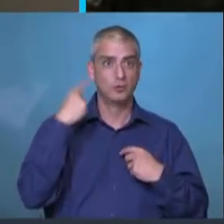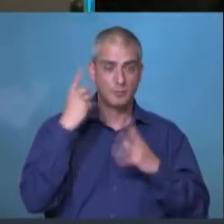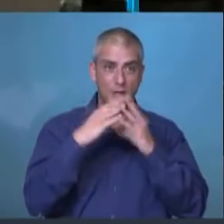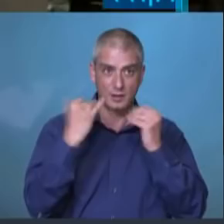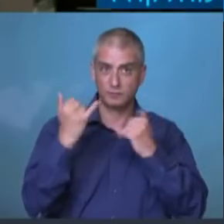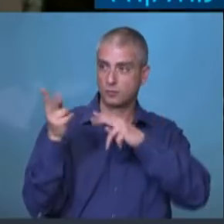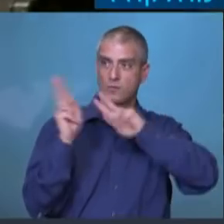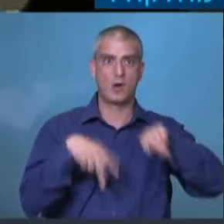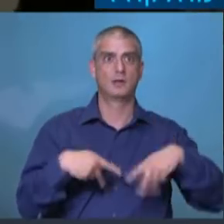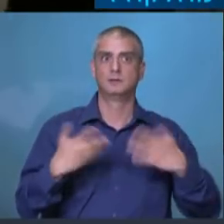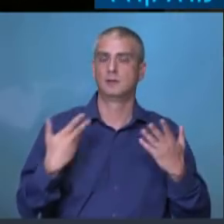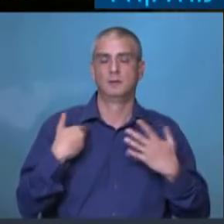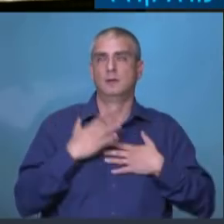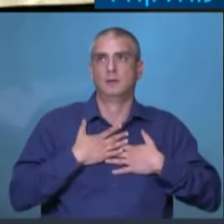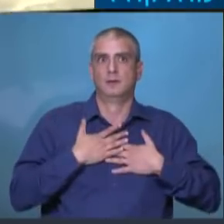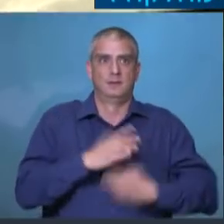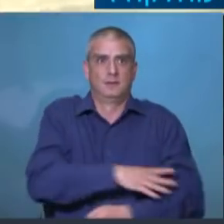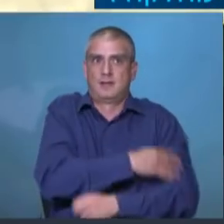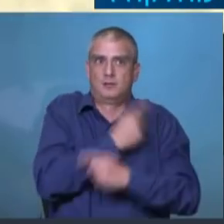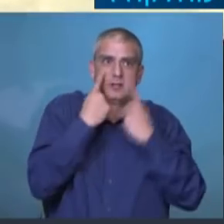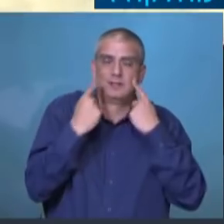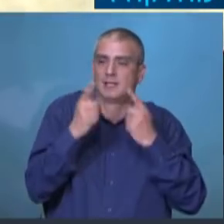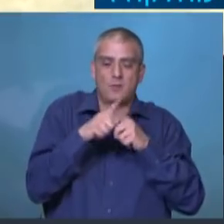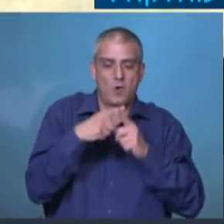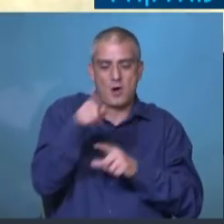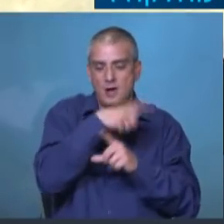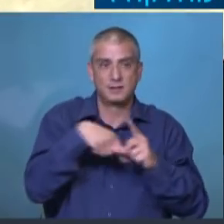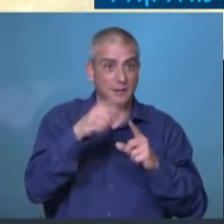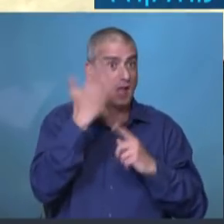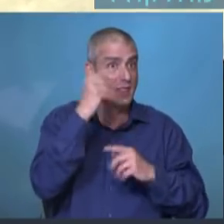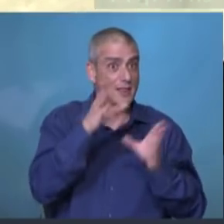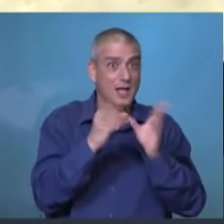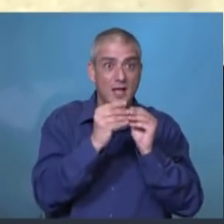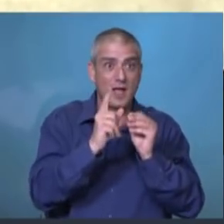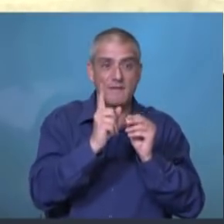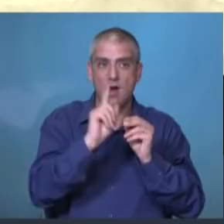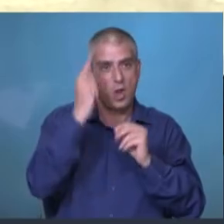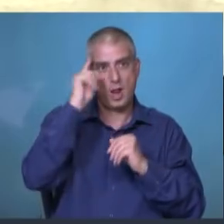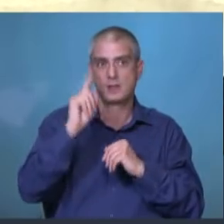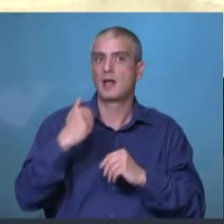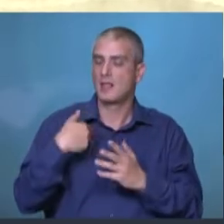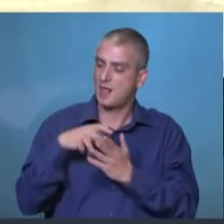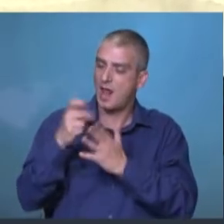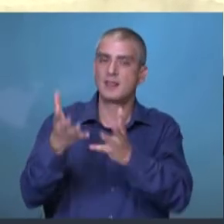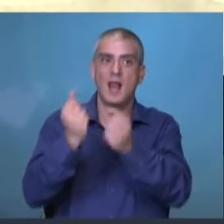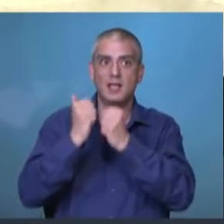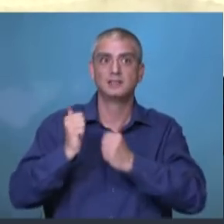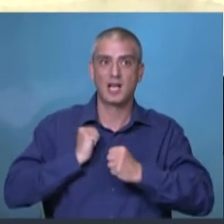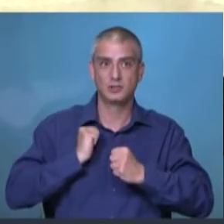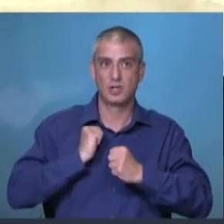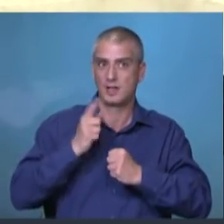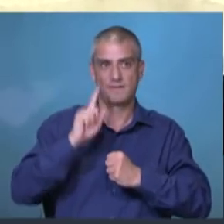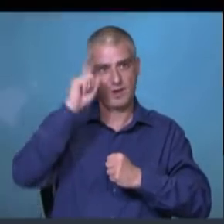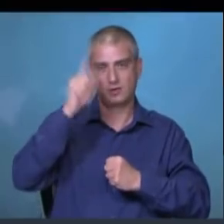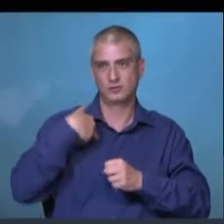כשהוא חזר, אני עם דמעות בעיניים. זה לא... זה מעגל שנסגר. זאת אומרת, היית שם לידו, אבל... בלי לדעת. אני כאילו הלכתי לחלץ חייל שלי מהסדיר ולא ידעתי